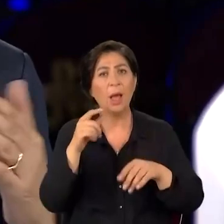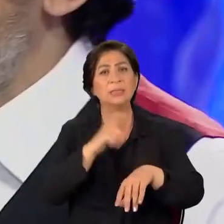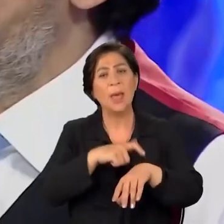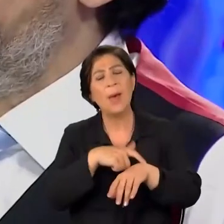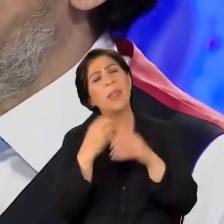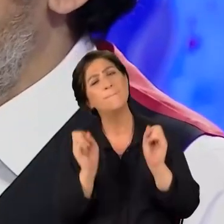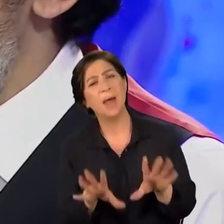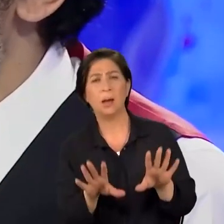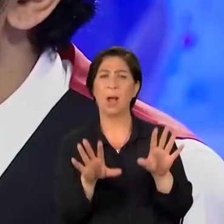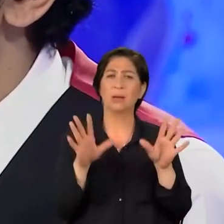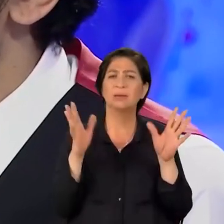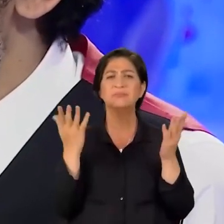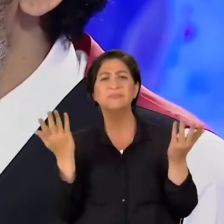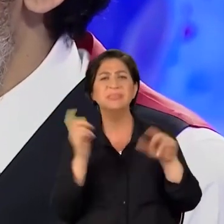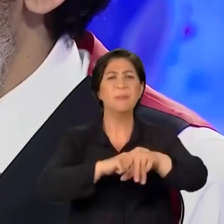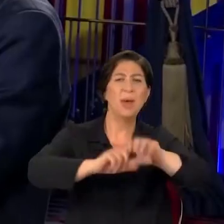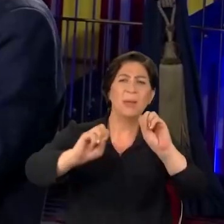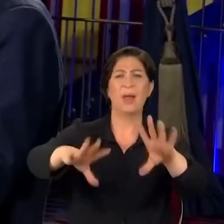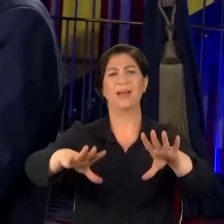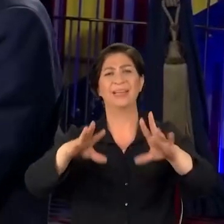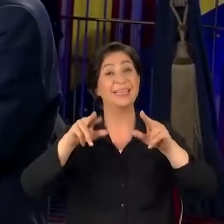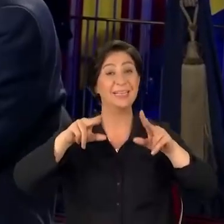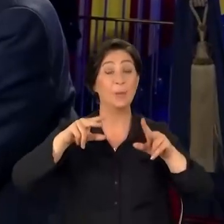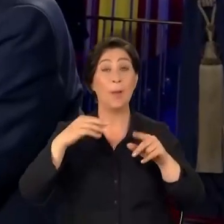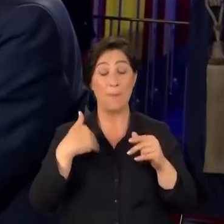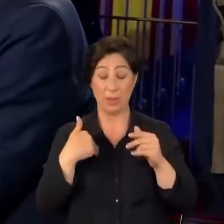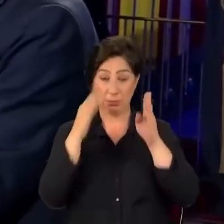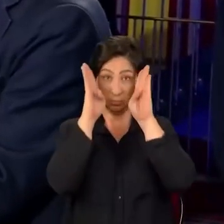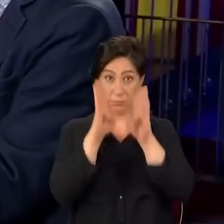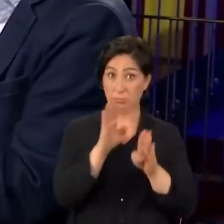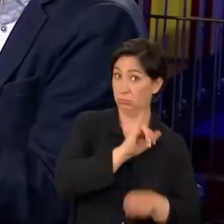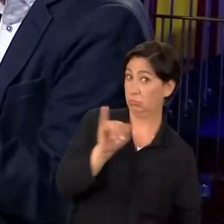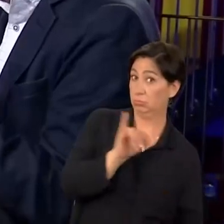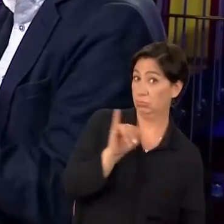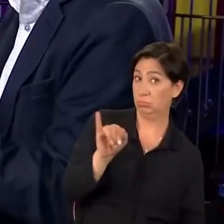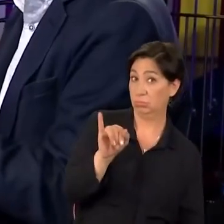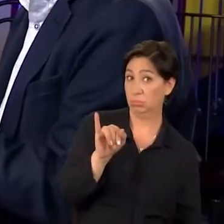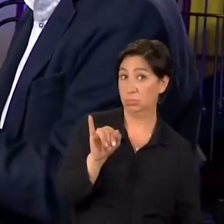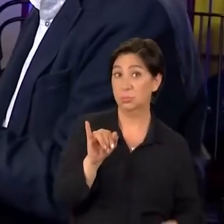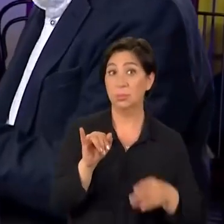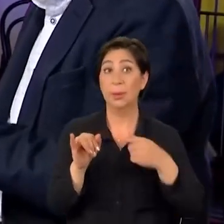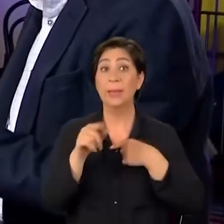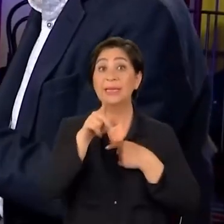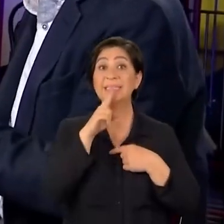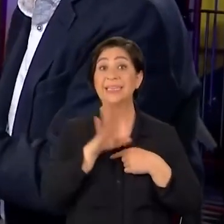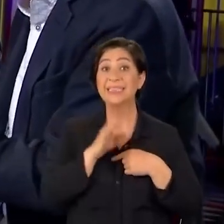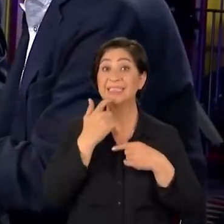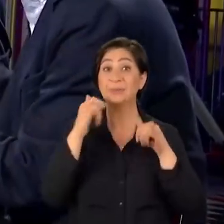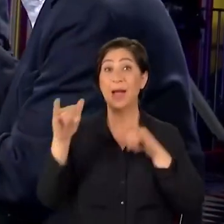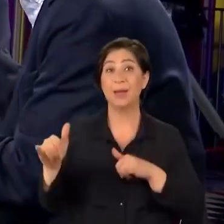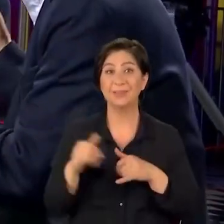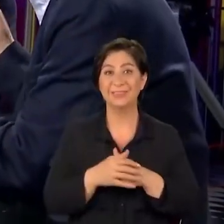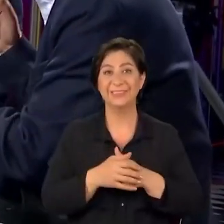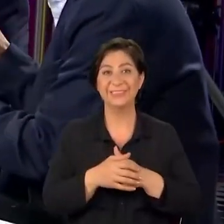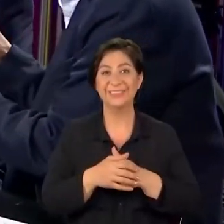bırakmak. Yani onun için şimdi ben benim bakış açımdan bakıyorum, eleştiriyorum onları. Ben sizin kızlarınızla aynı yaştayım. Yani onun